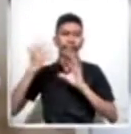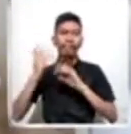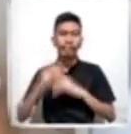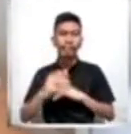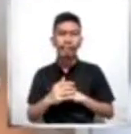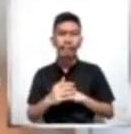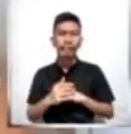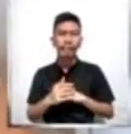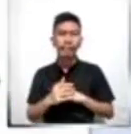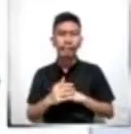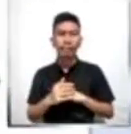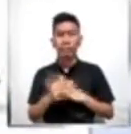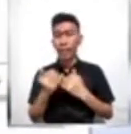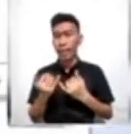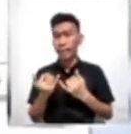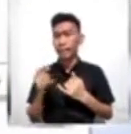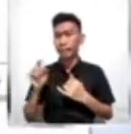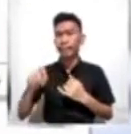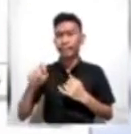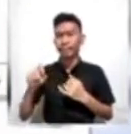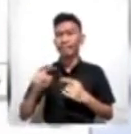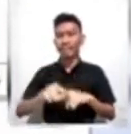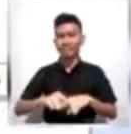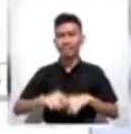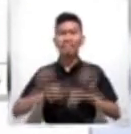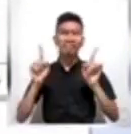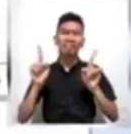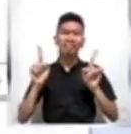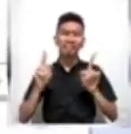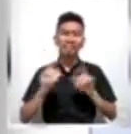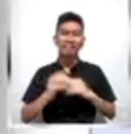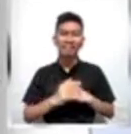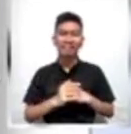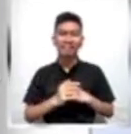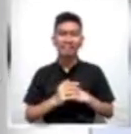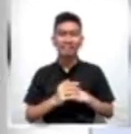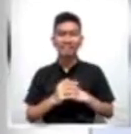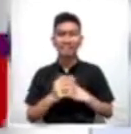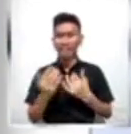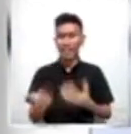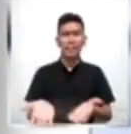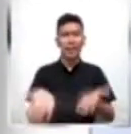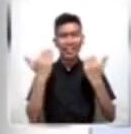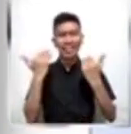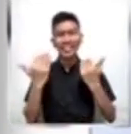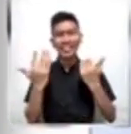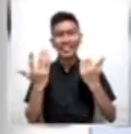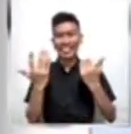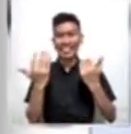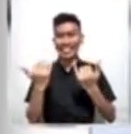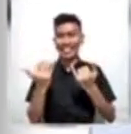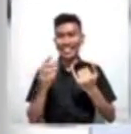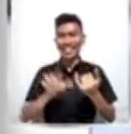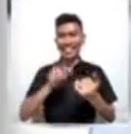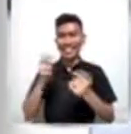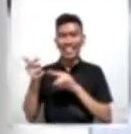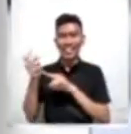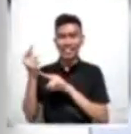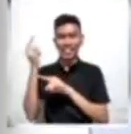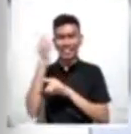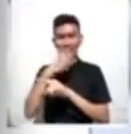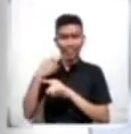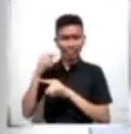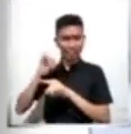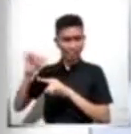need something different. Ava, tara na! O heto, kamukha ko na ba?